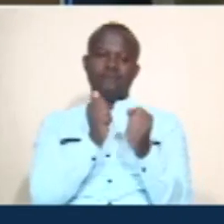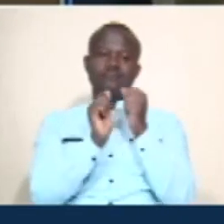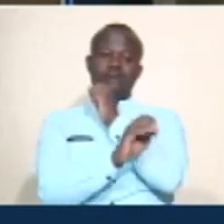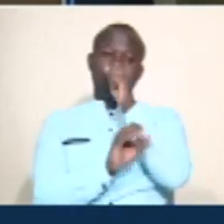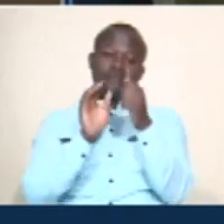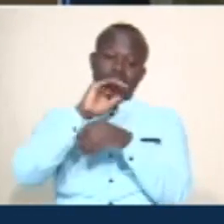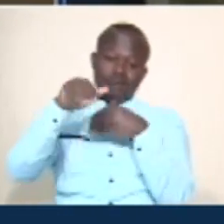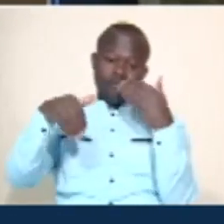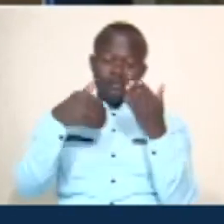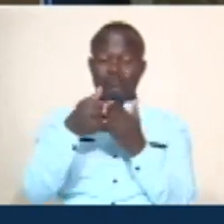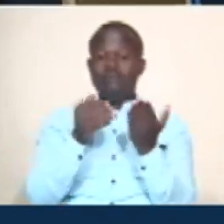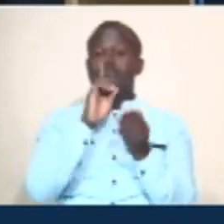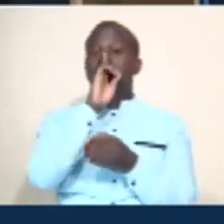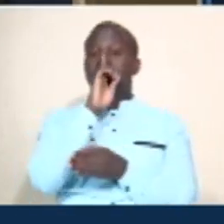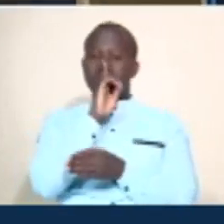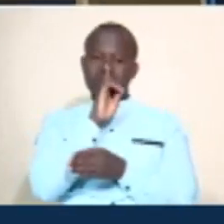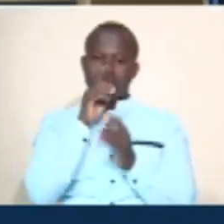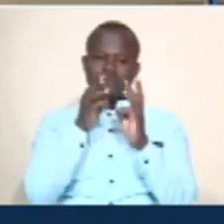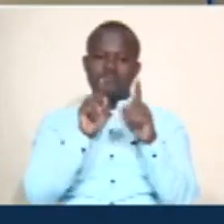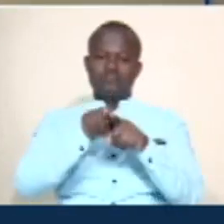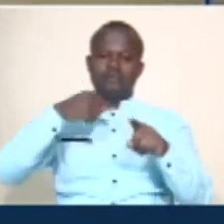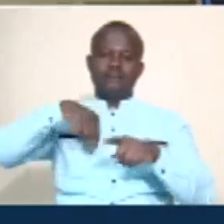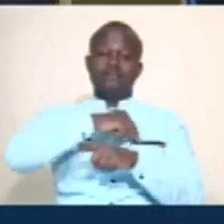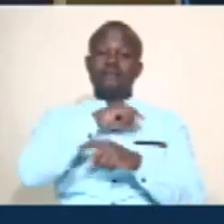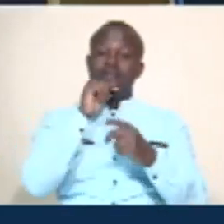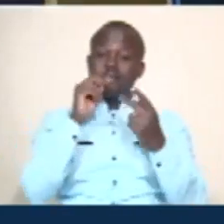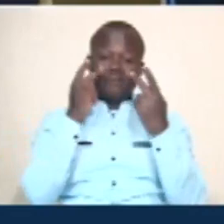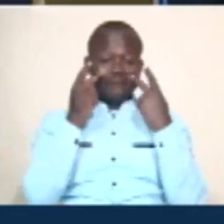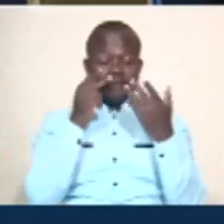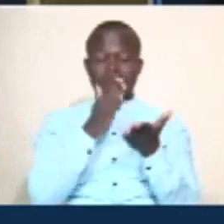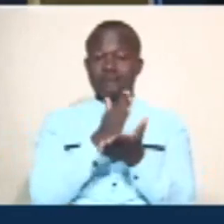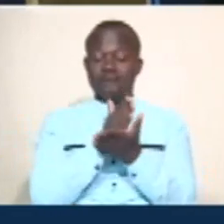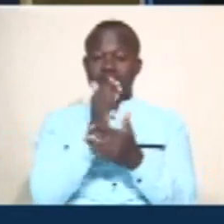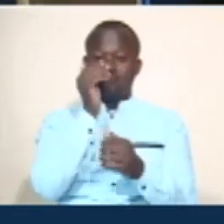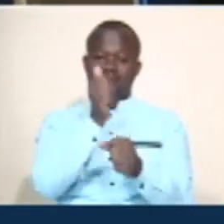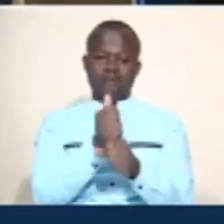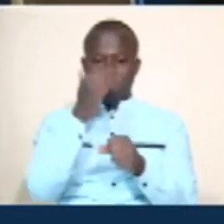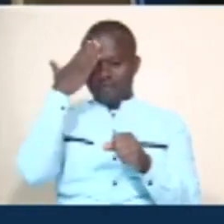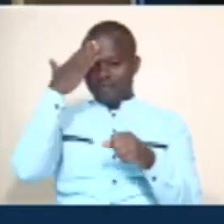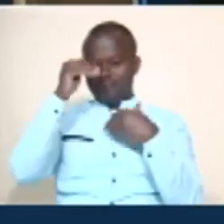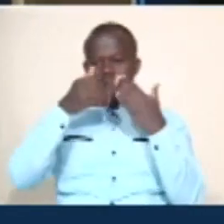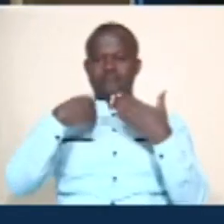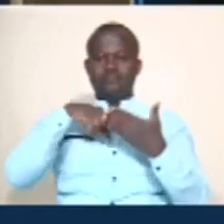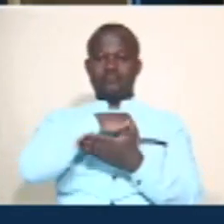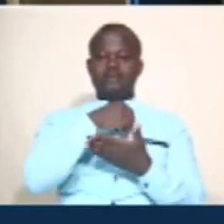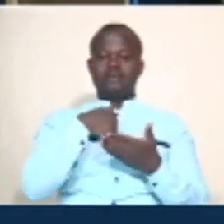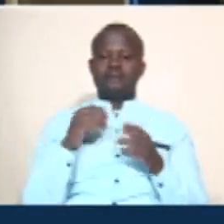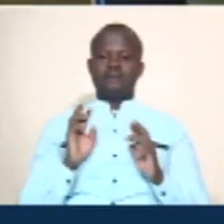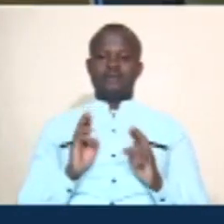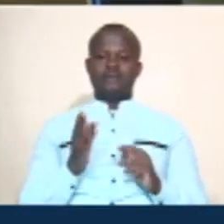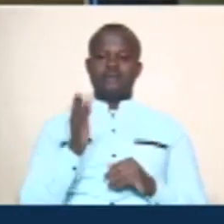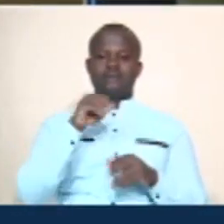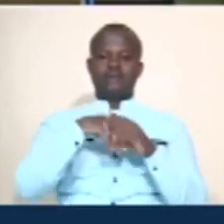amahanga yicecekeye, ku buryo natwe ubwacu ntacyo tubona mu by'ukuri kiri gukorwa kugira ngo tube twagira icyizere cyo gusubira mu